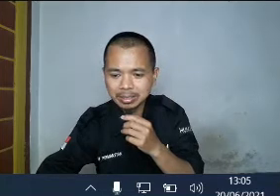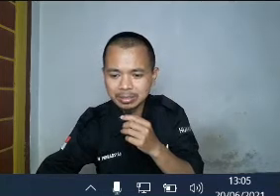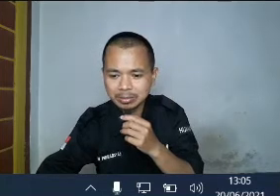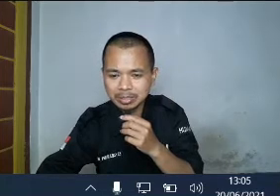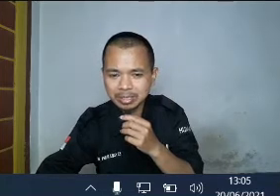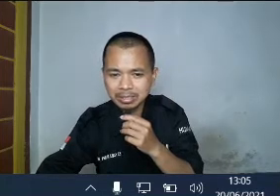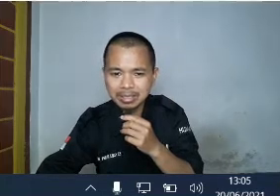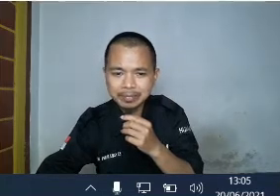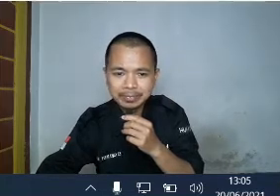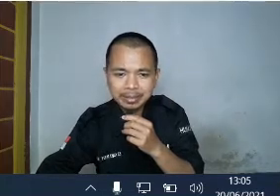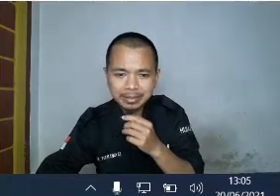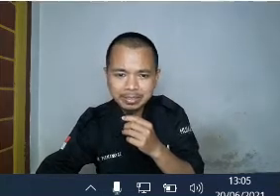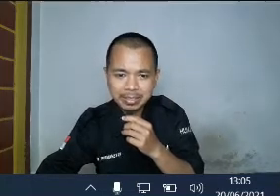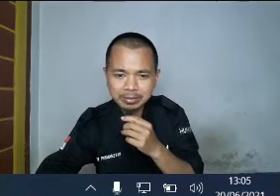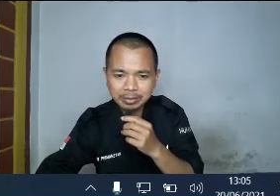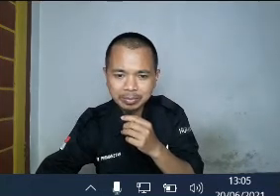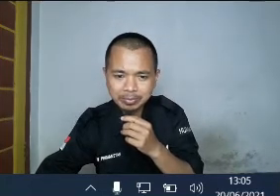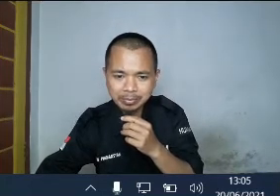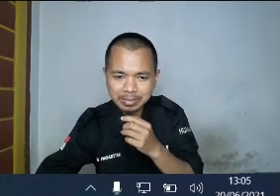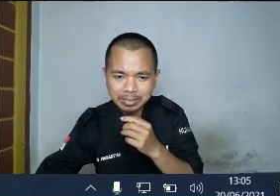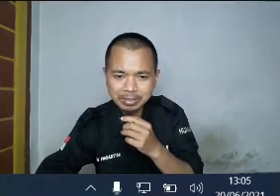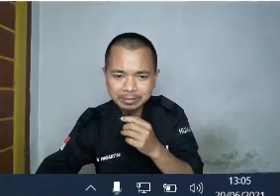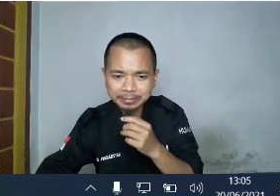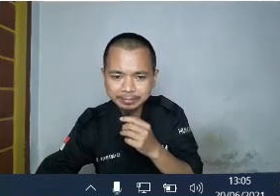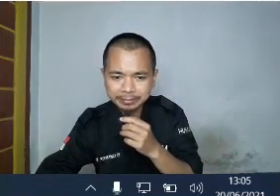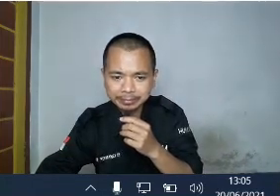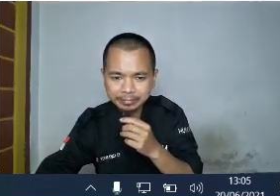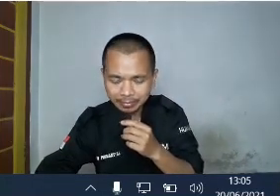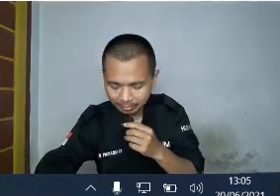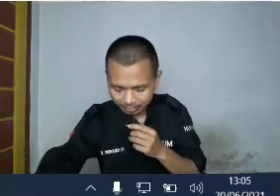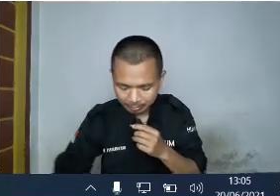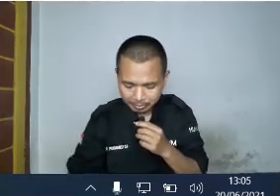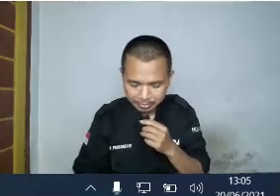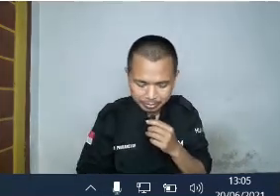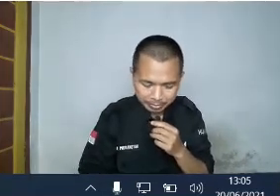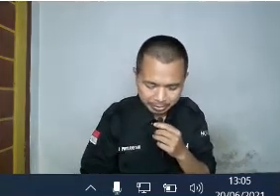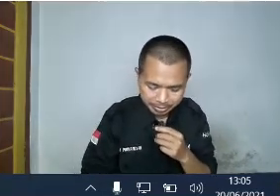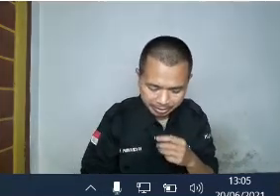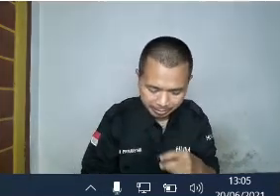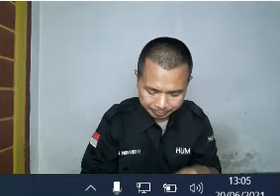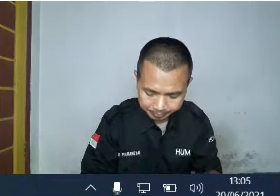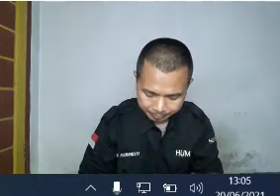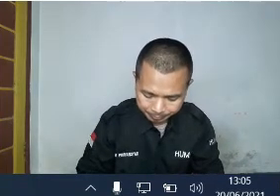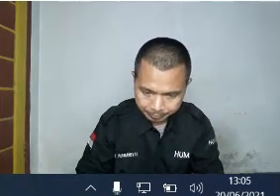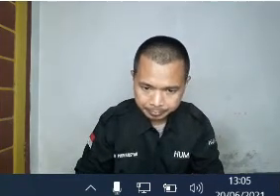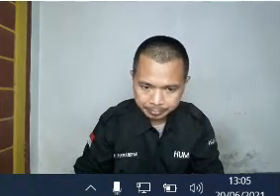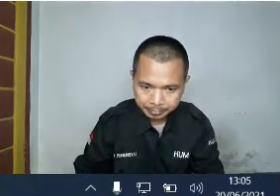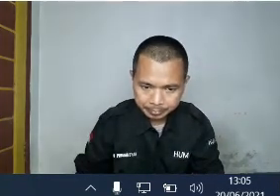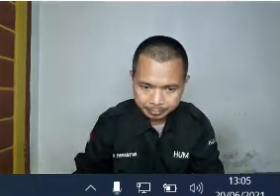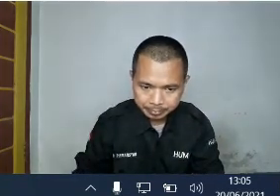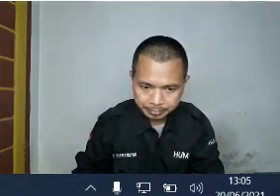tapi kita coba cek ya ini saya tutup informasinya kita mengunjungi